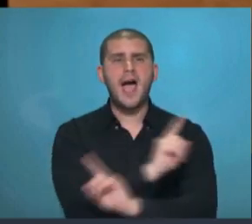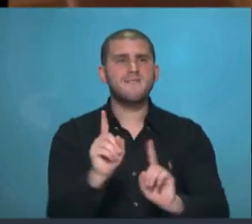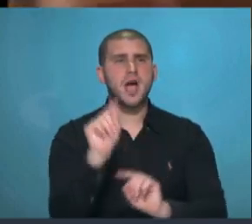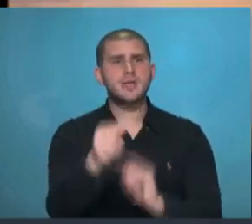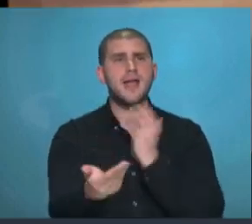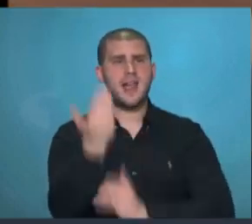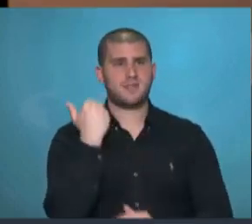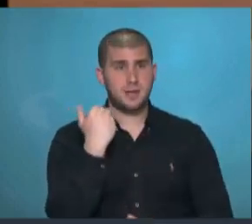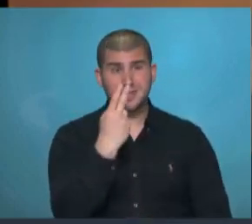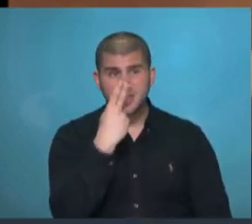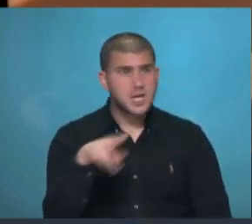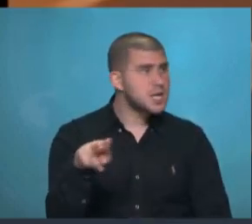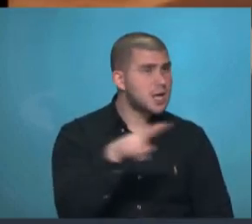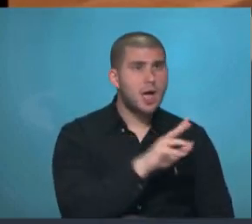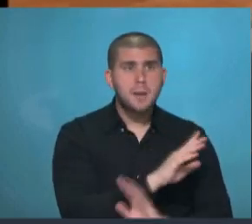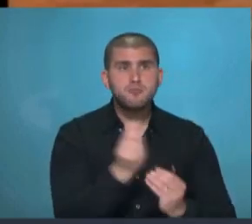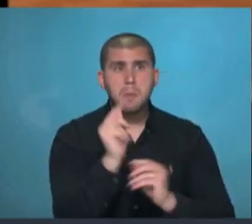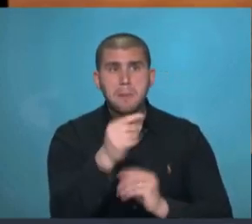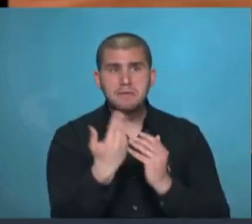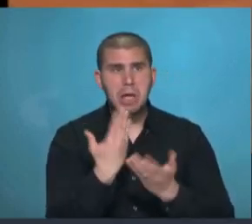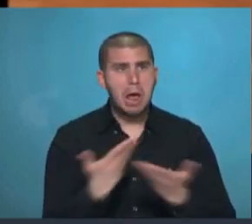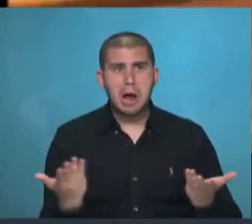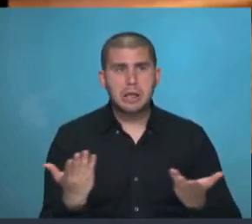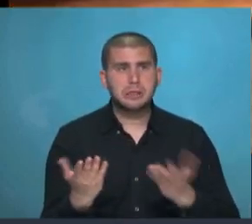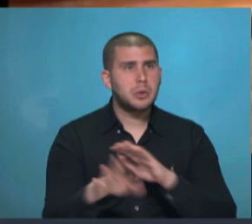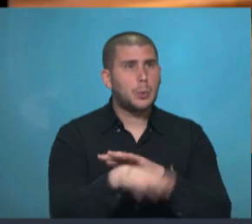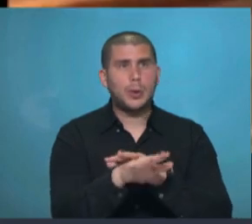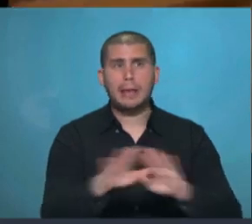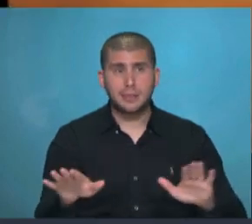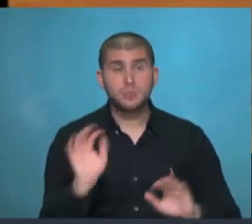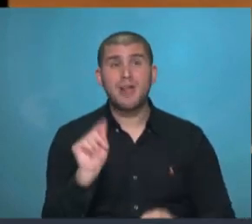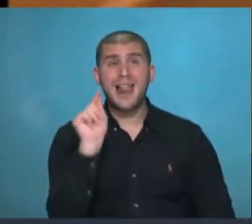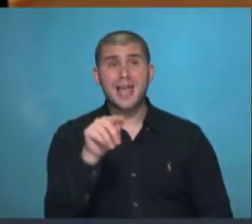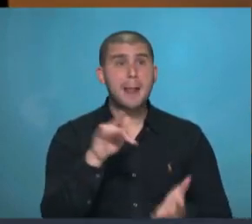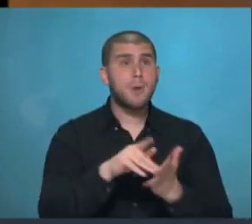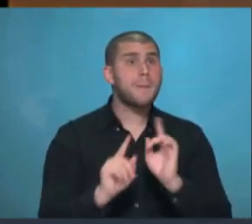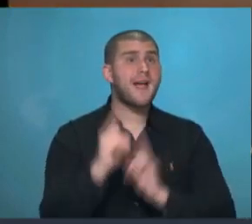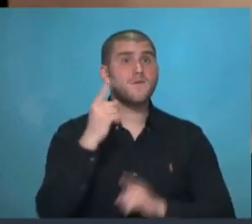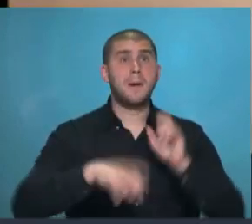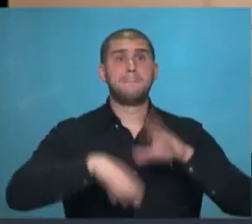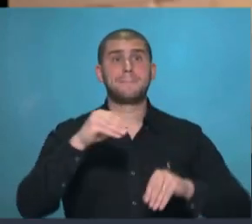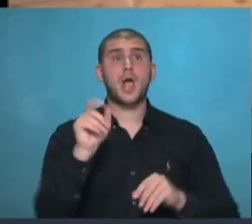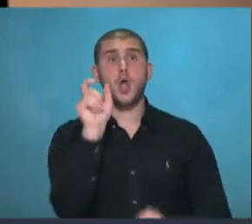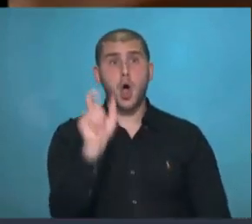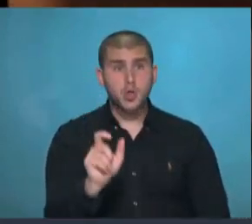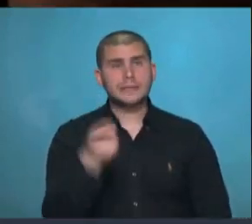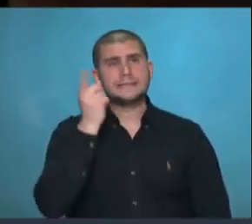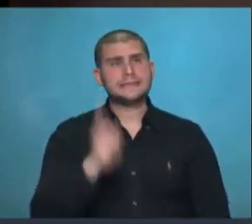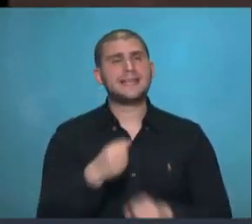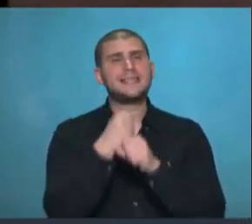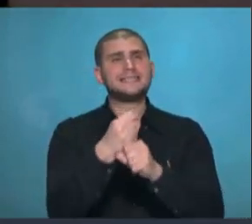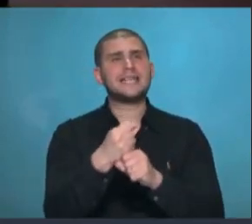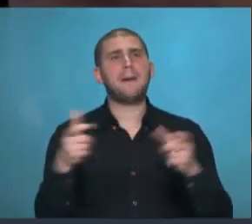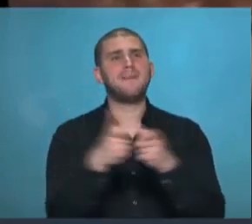לפנינו. תסתכלי שיש פה איזה מישהו שהגיע לפנינו, לא נראה לי שיש כאן מישהו. כדי להגיע למקום גבוה בבחירת האותיות, נדרשו נציגי